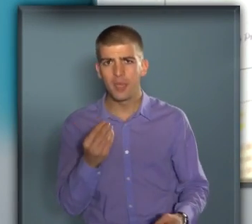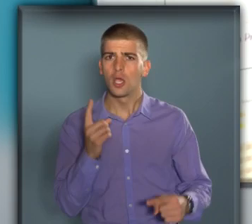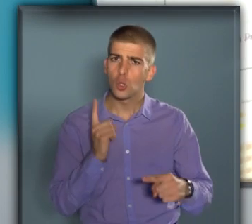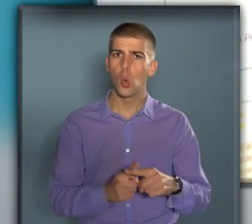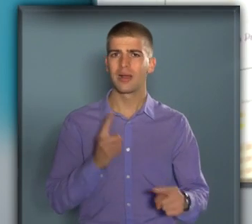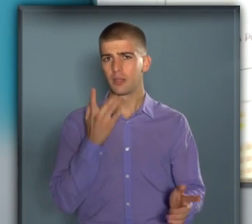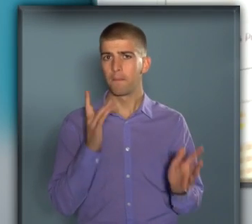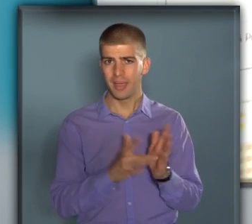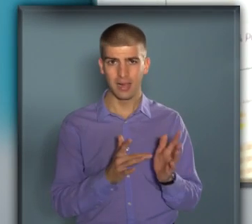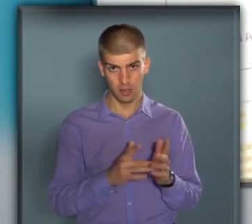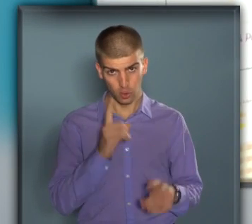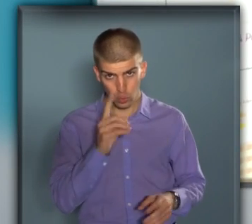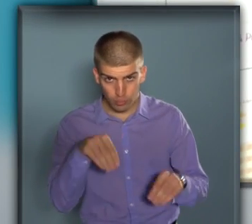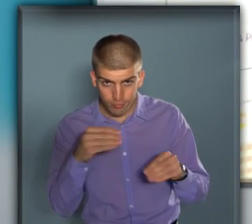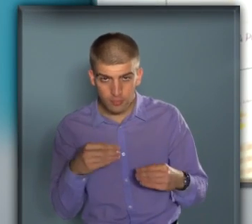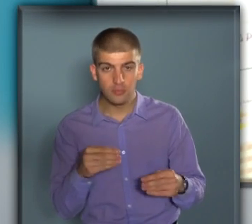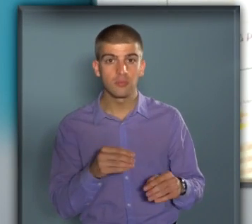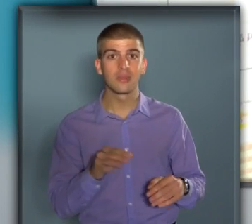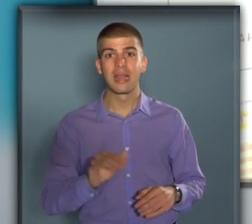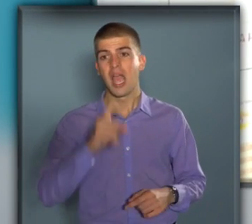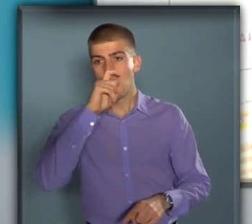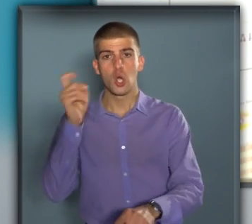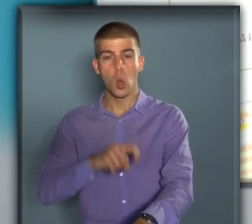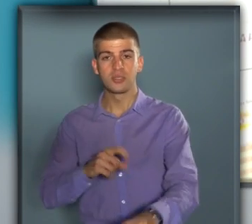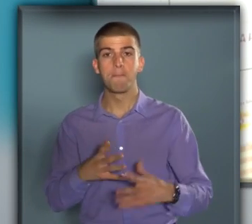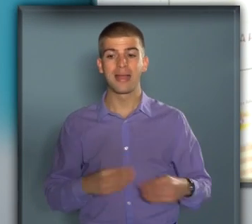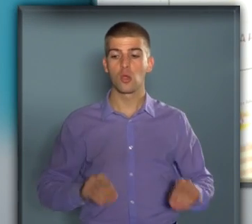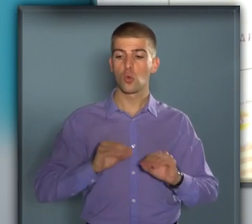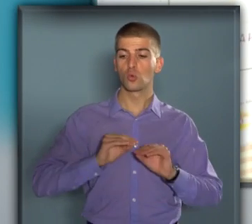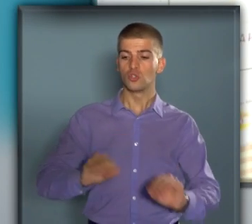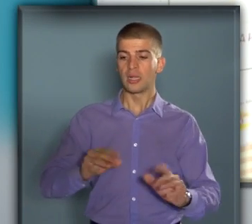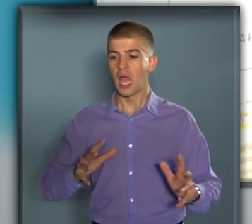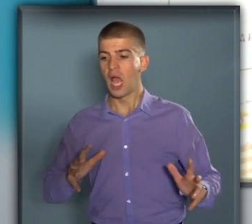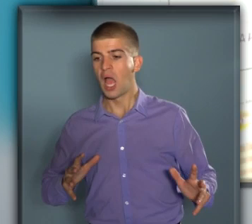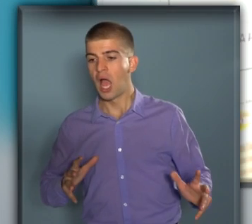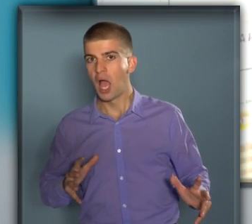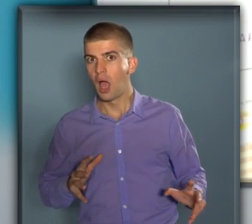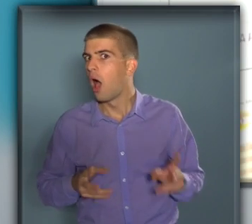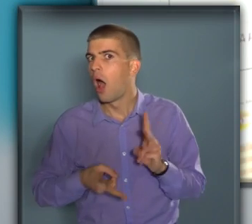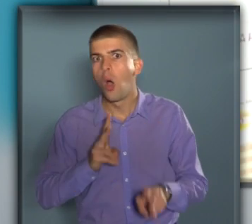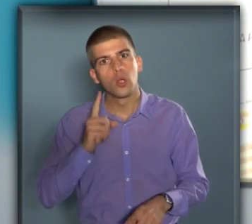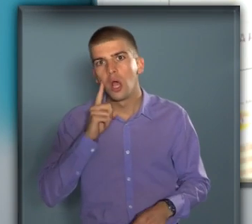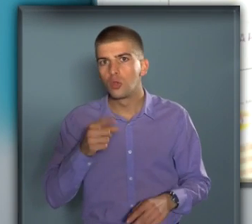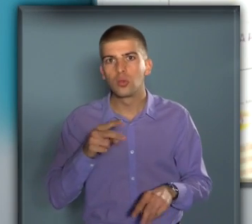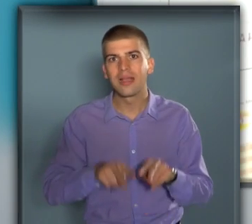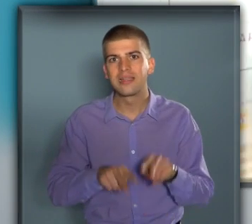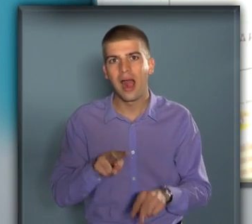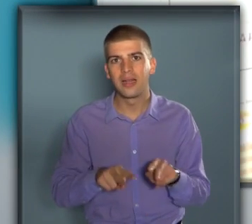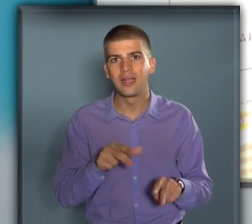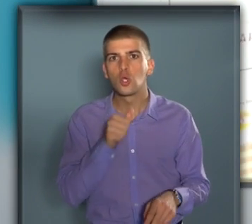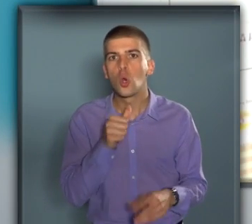pedagógus oktatna, a gyerek rosszalkodik, hogyan kezeli ezt a helyzetet az, aki elvégezte a Gordon tanfolyamot